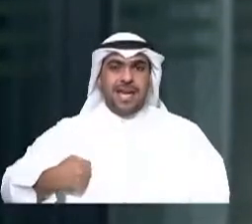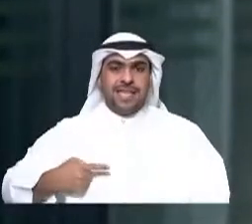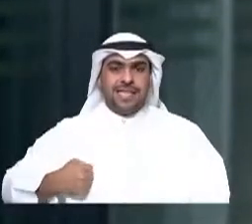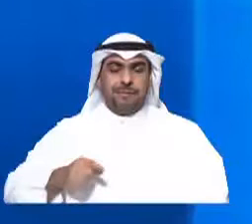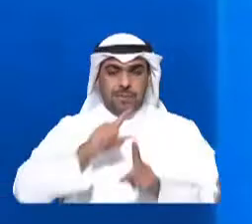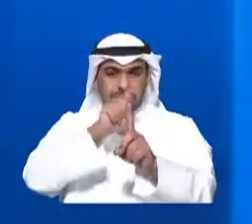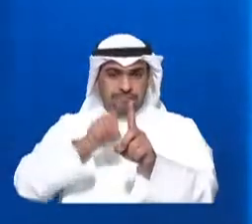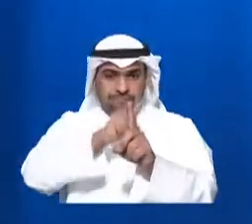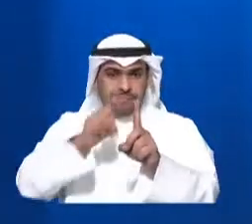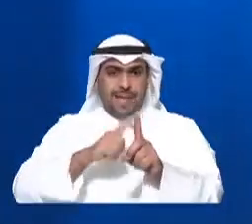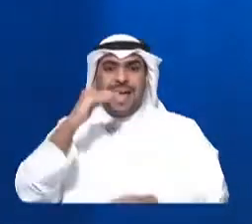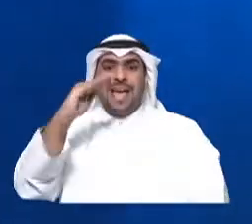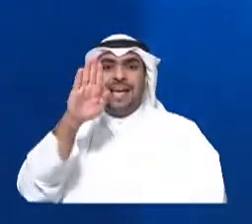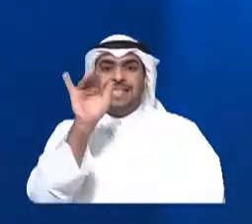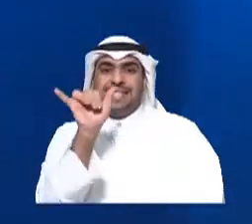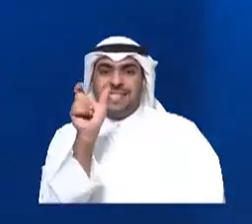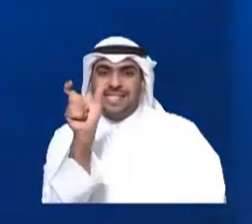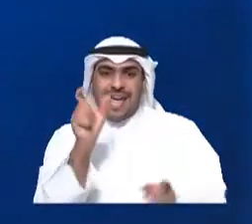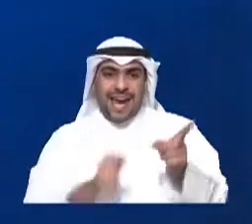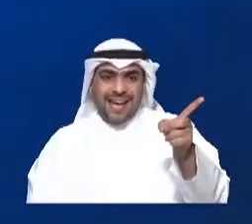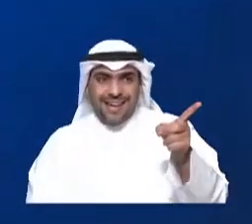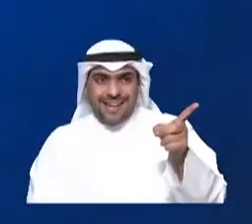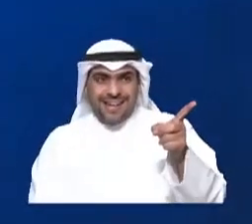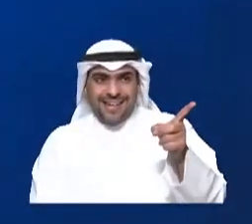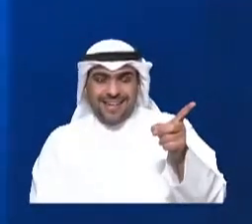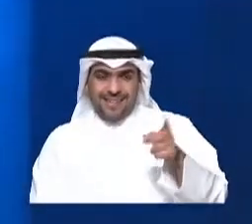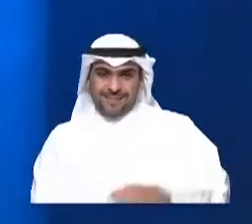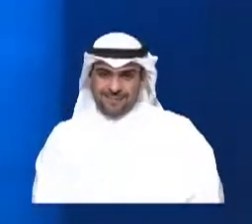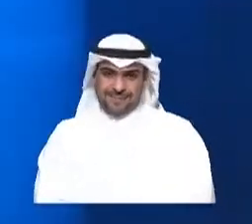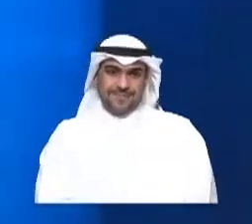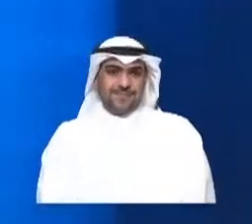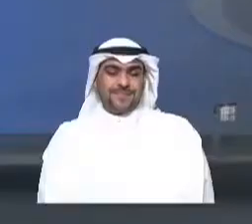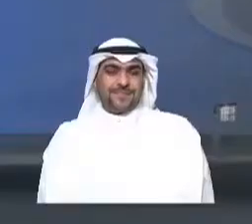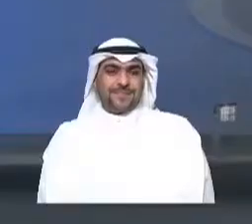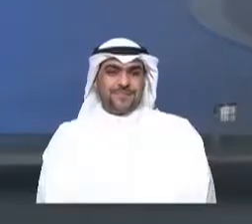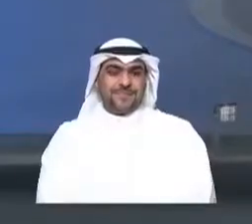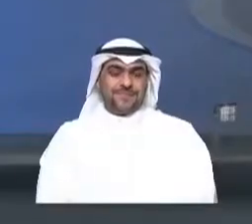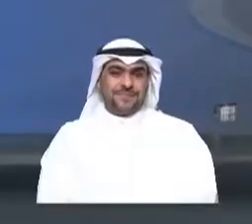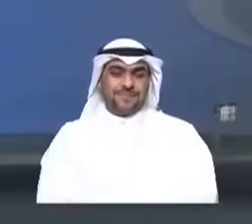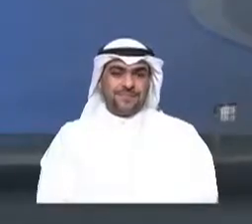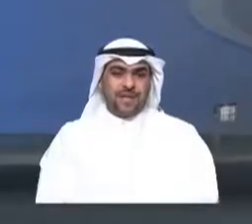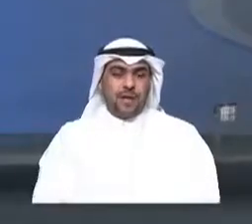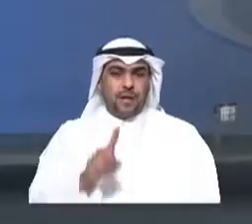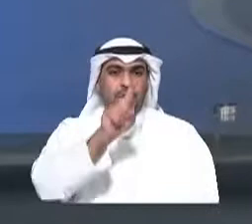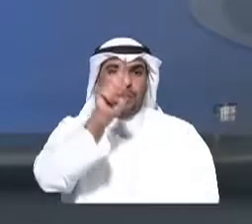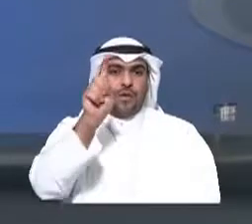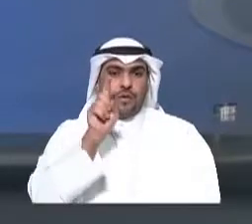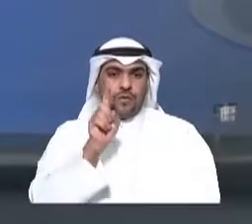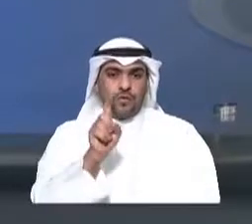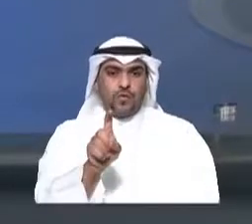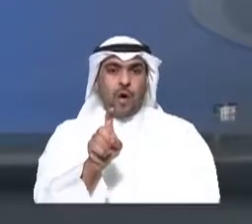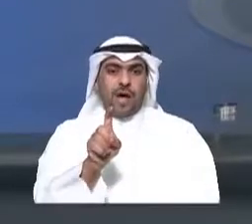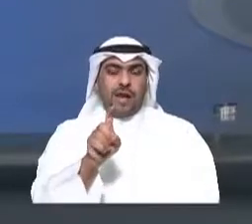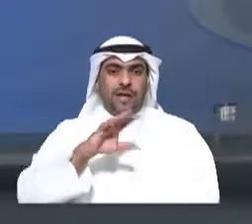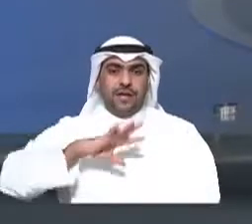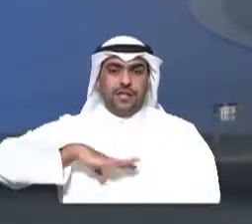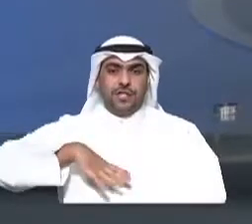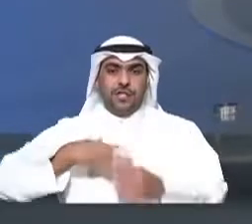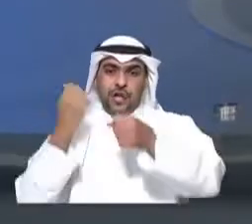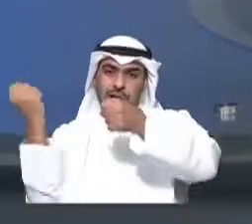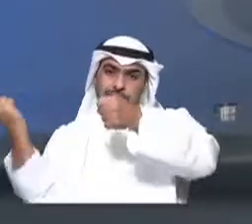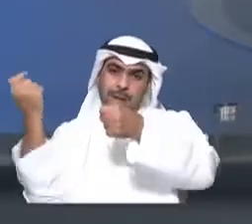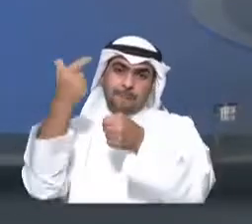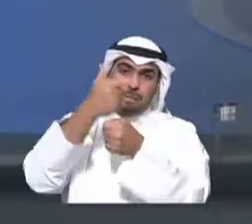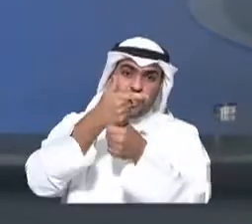الرحمن. أهلا ومرحبا بك معي أستاذ حسين. في البداية كلمة ممثل حضرة صاحب السمو أمير